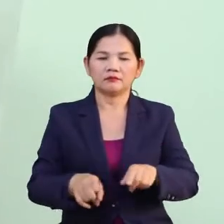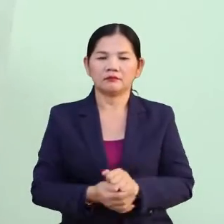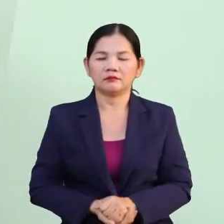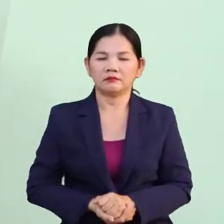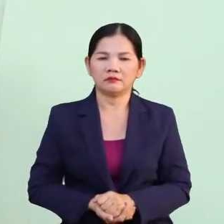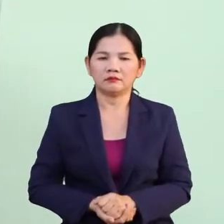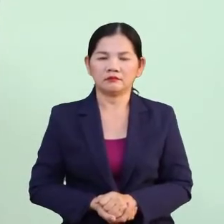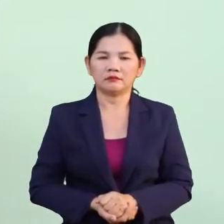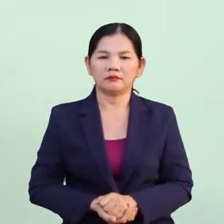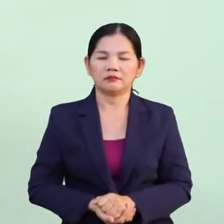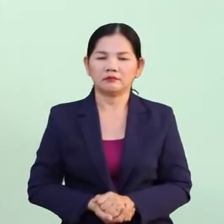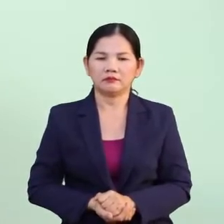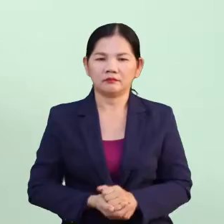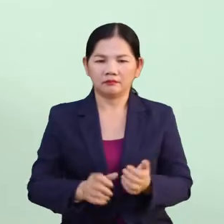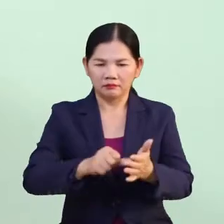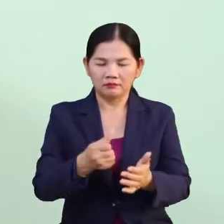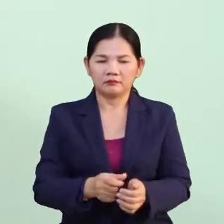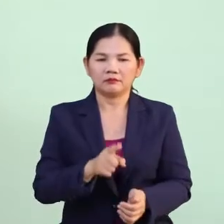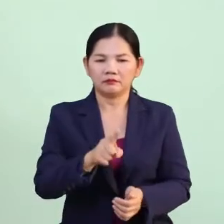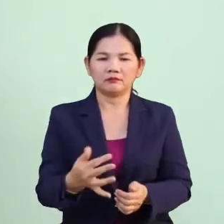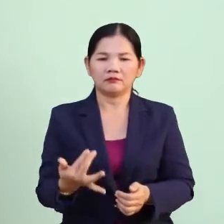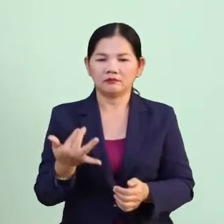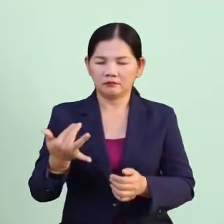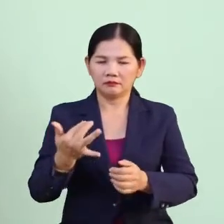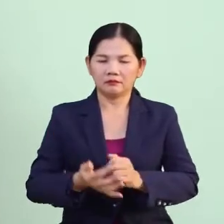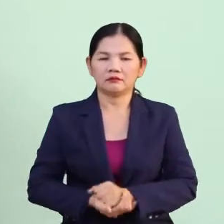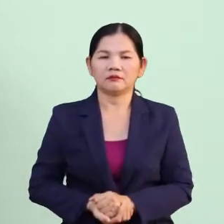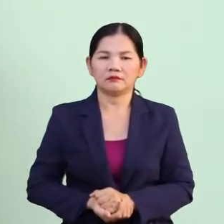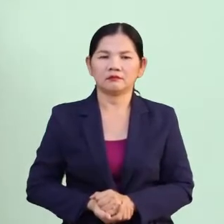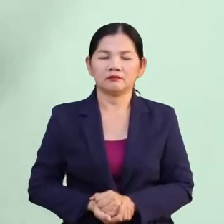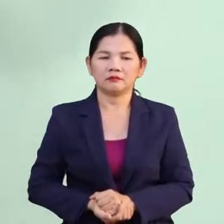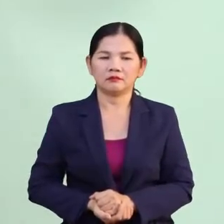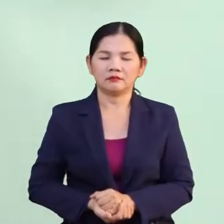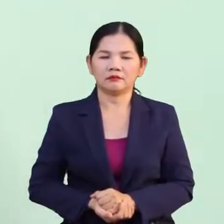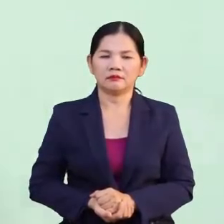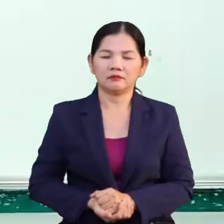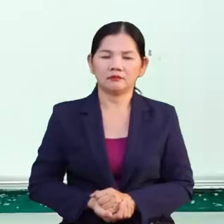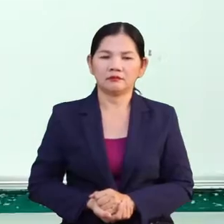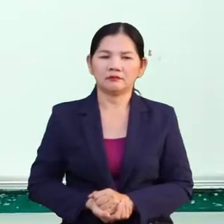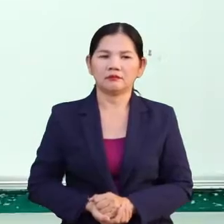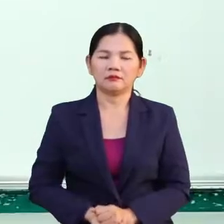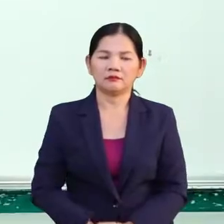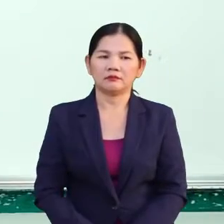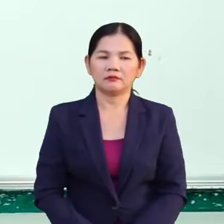ចាទំព័រទី17ណាចាតា